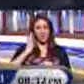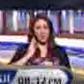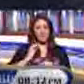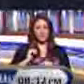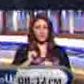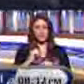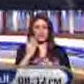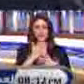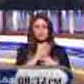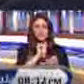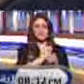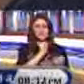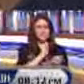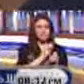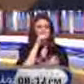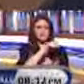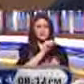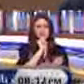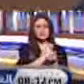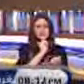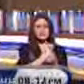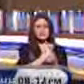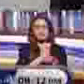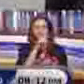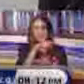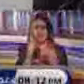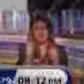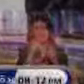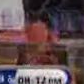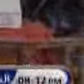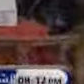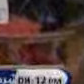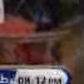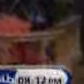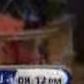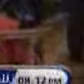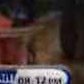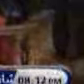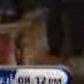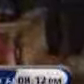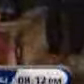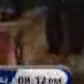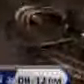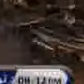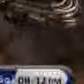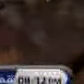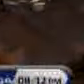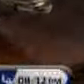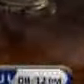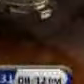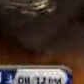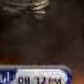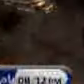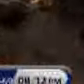أمل الإفراج عن باقي المعتقلين هناك. فهل تنفرج الأزمة قريبا؟